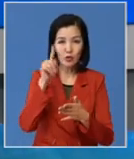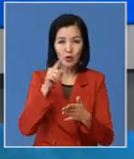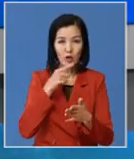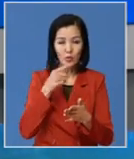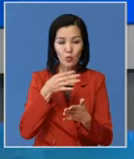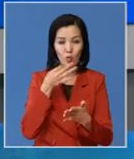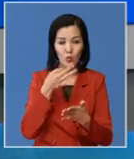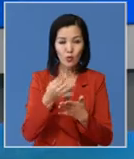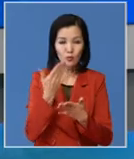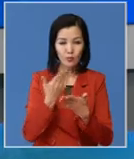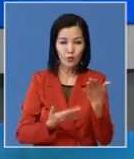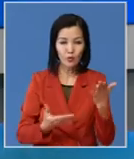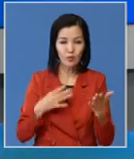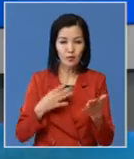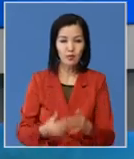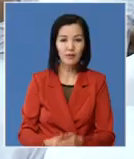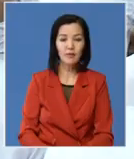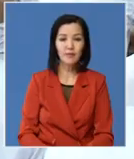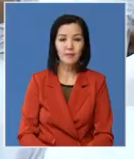банды дегендер, бір кездерде банды